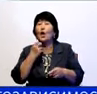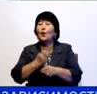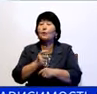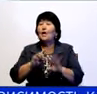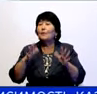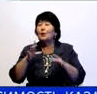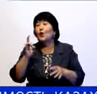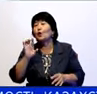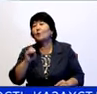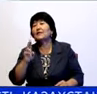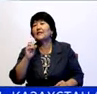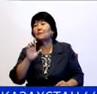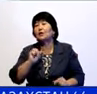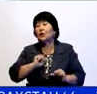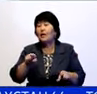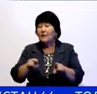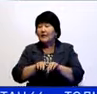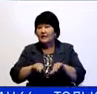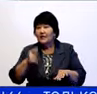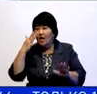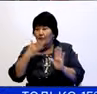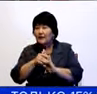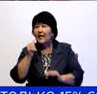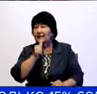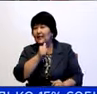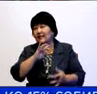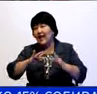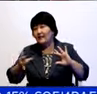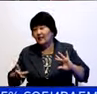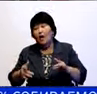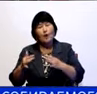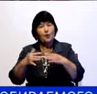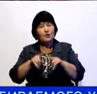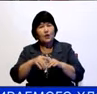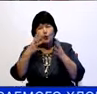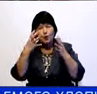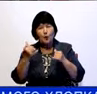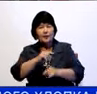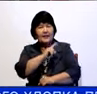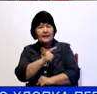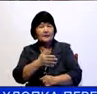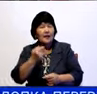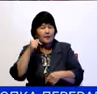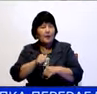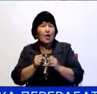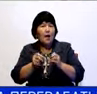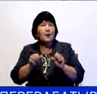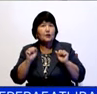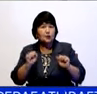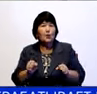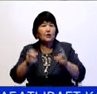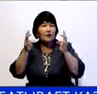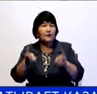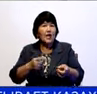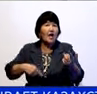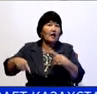приключениях робот-кибергероя. Вместе с ним дети познают секреты интернета, борются с темными силами, познают опасности, которые могут подстерегать в